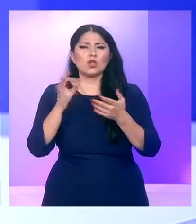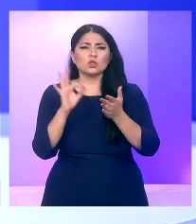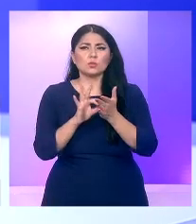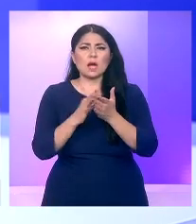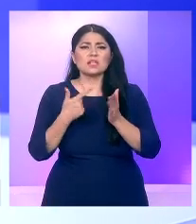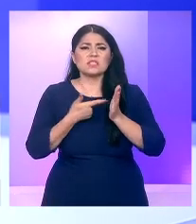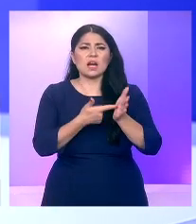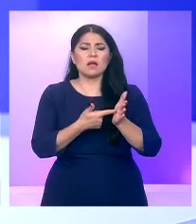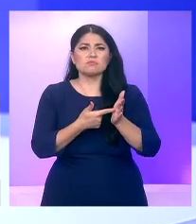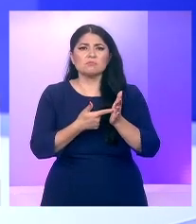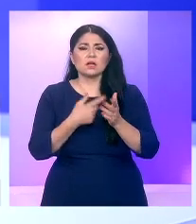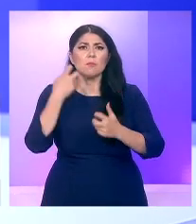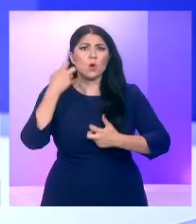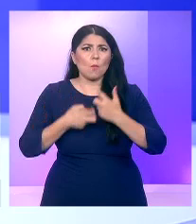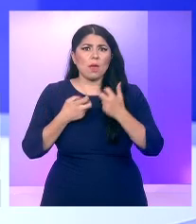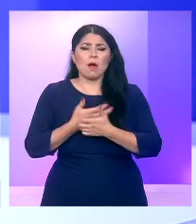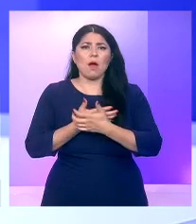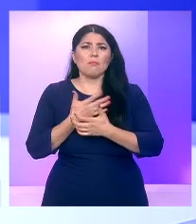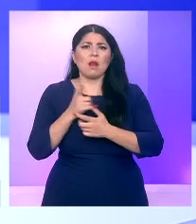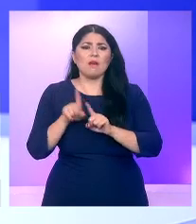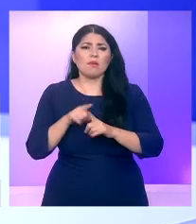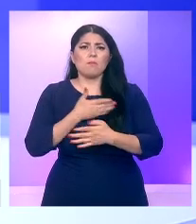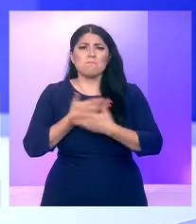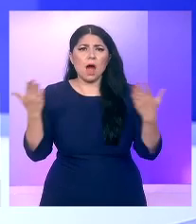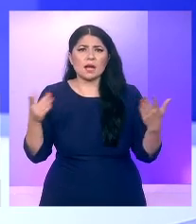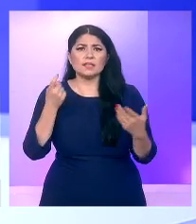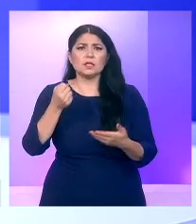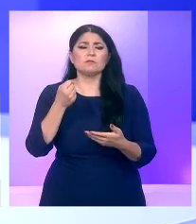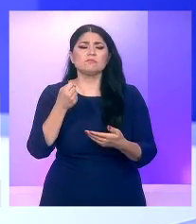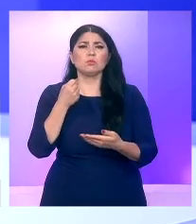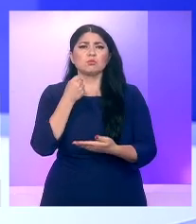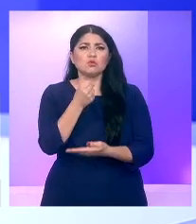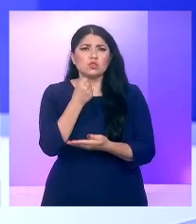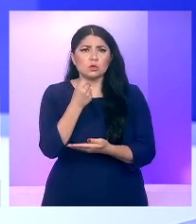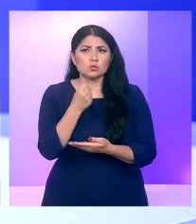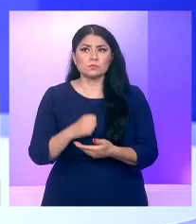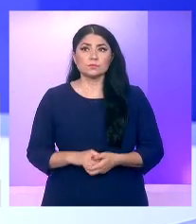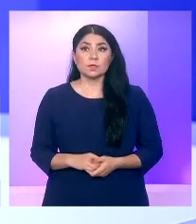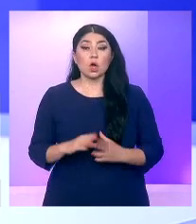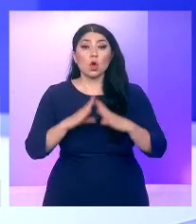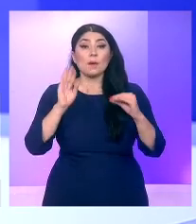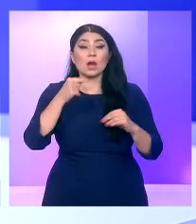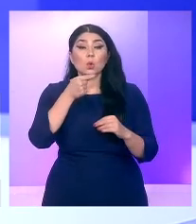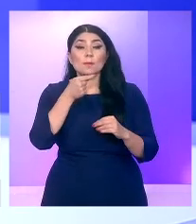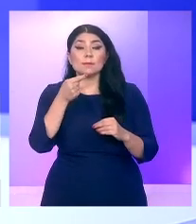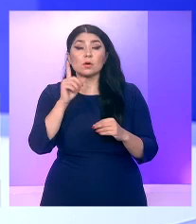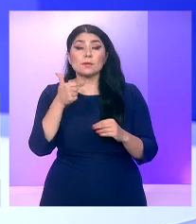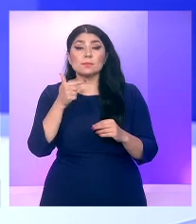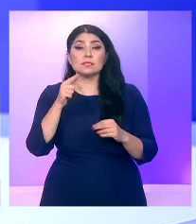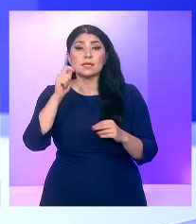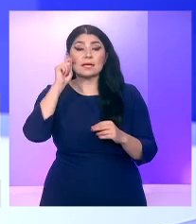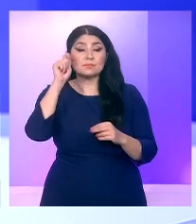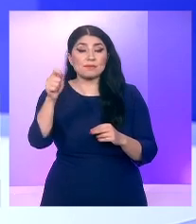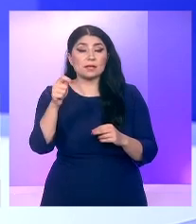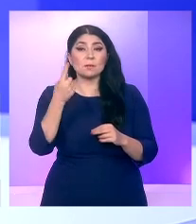dimensiunea dezastrului fiscal, bugetar, pentru că România are un deficit în care ar trebui să se încadreze, o țintă de